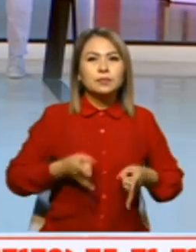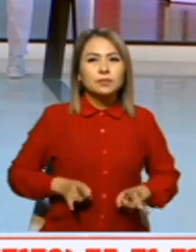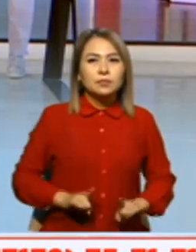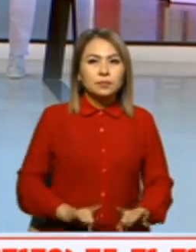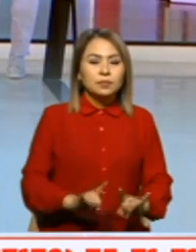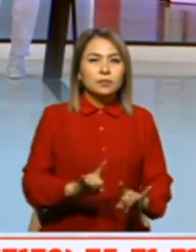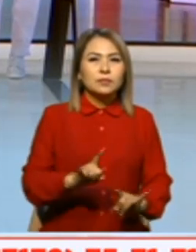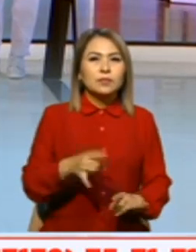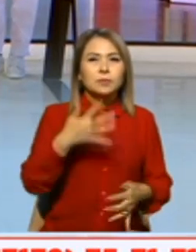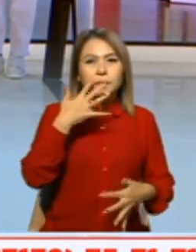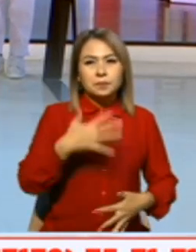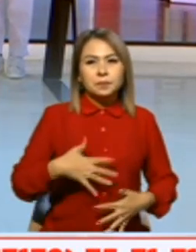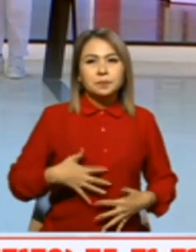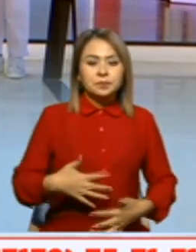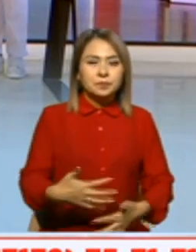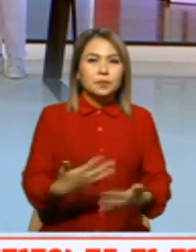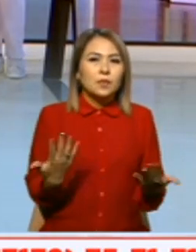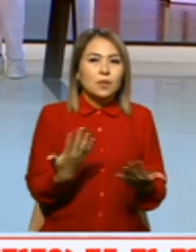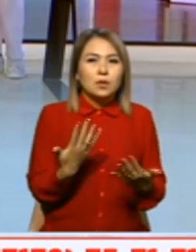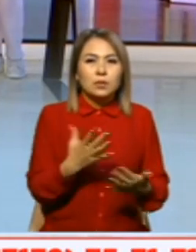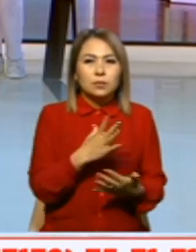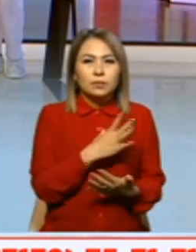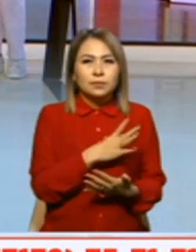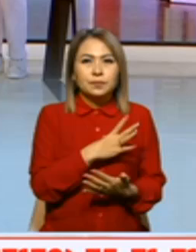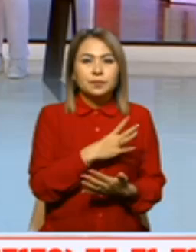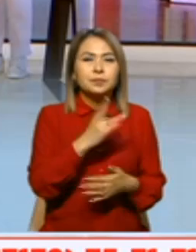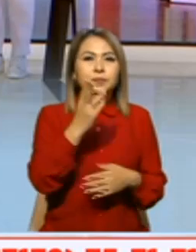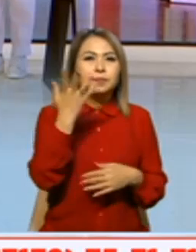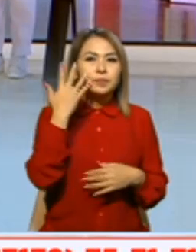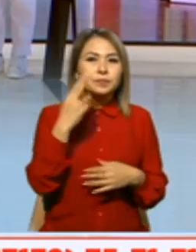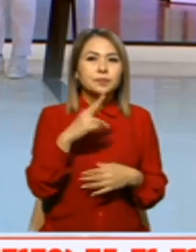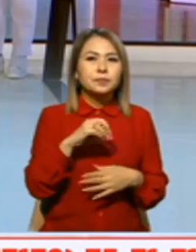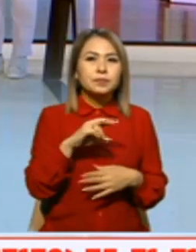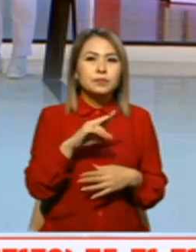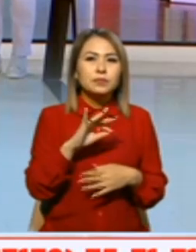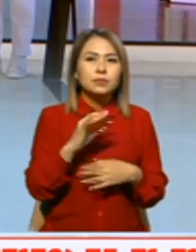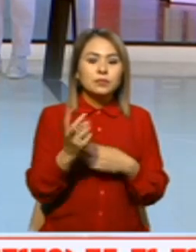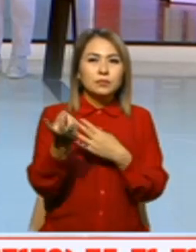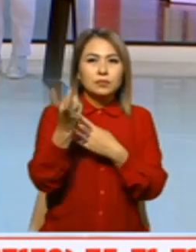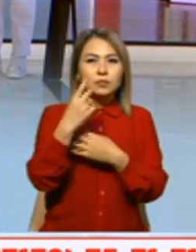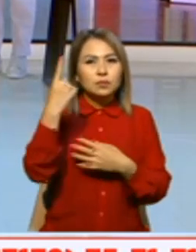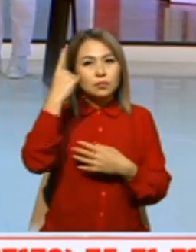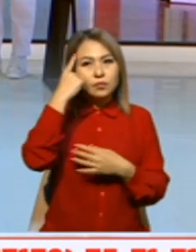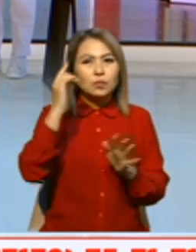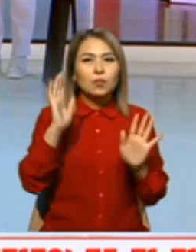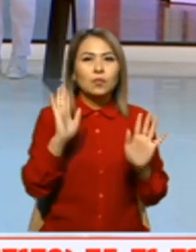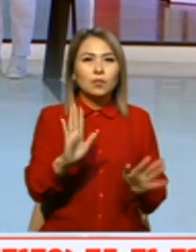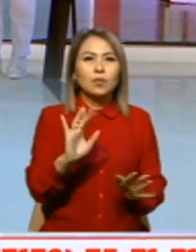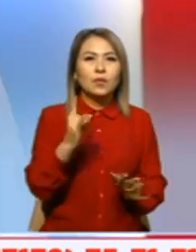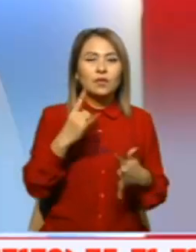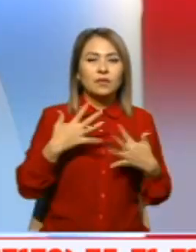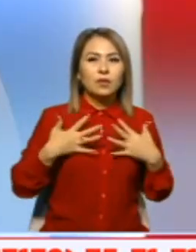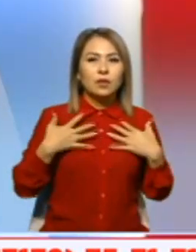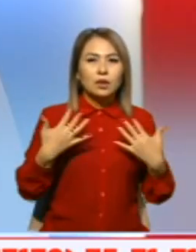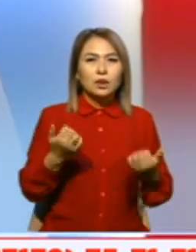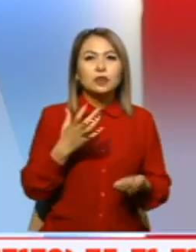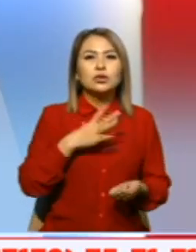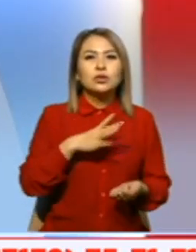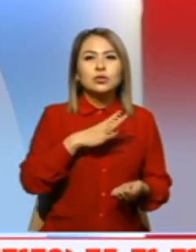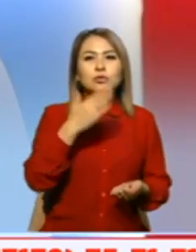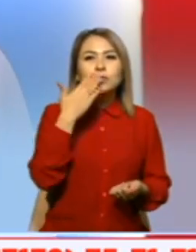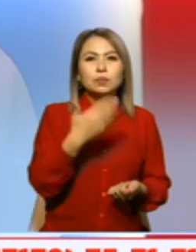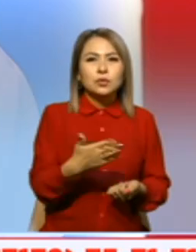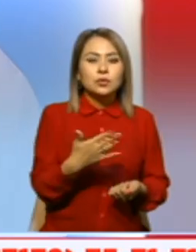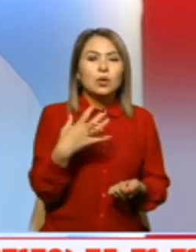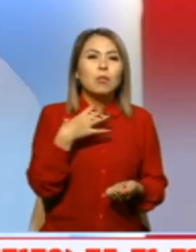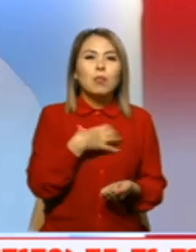жүктілік қалай өтті деп сұрайсыз. Ал біз педиатр дәрігер тек қана баланың денсаулығына жауапты маман деп білеміз. Оны не үшін сұрайсыздар?